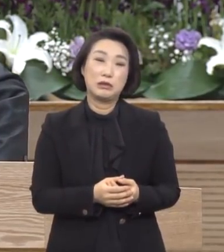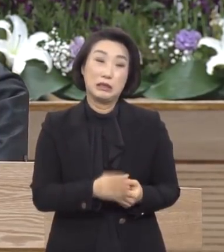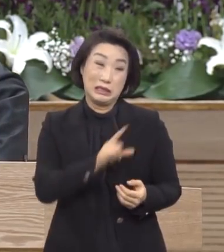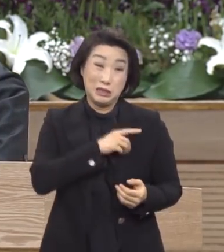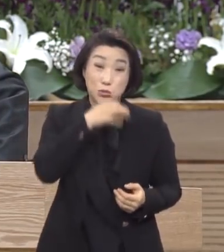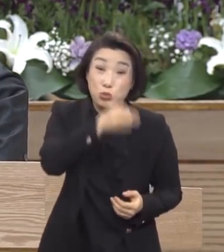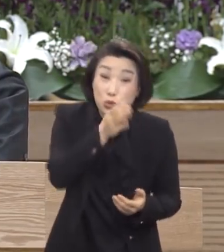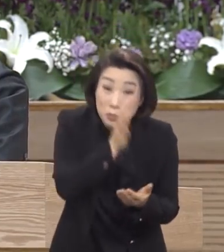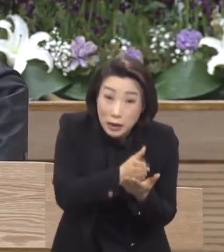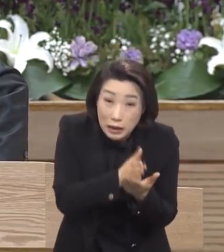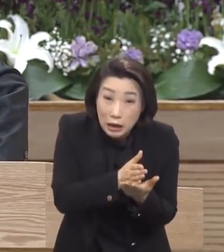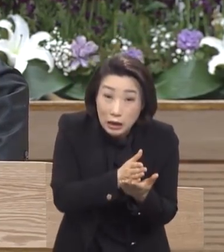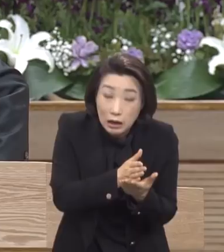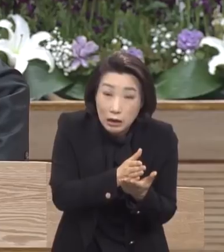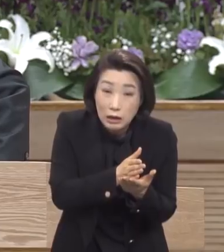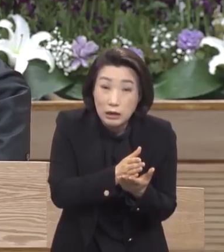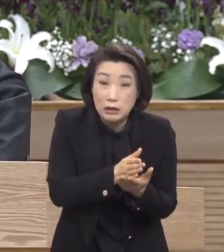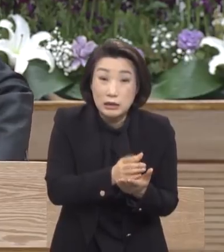이름이라도 부르지 마라.